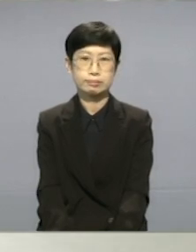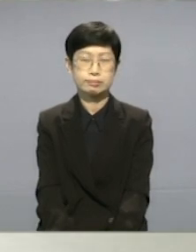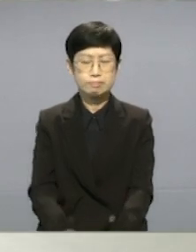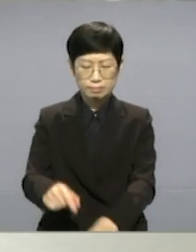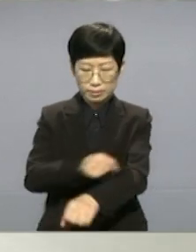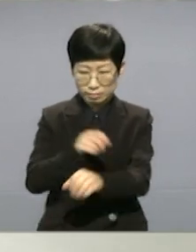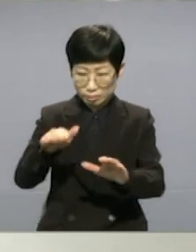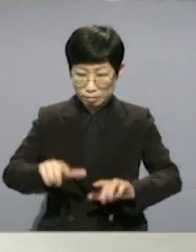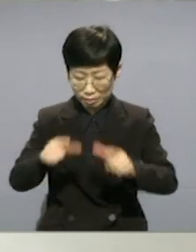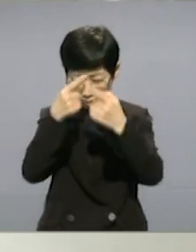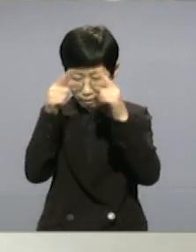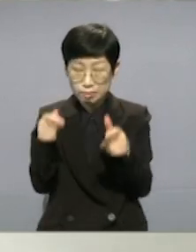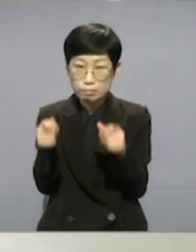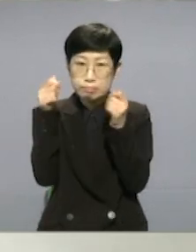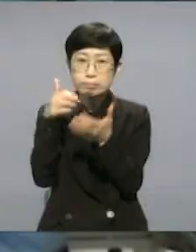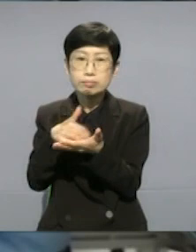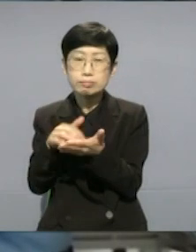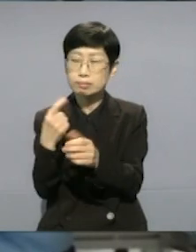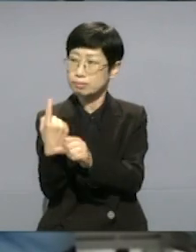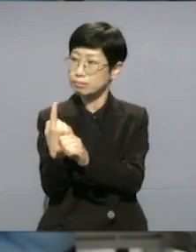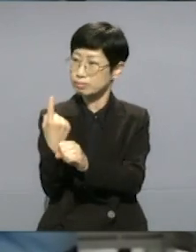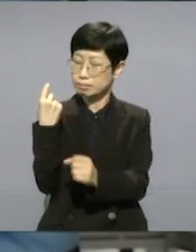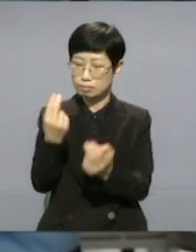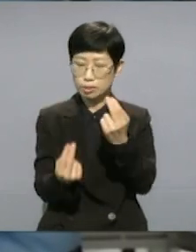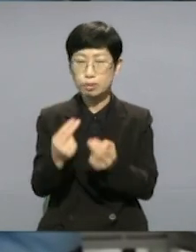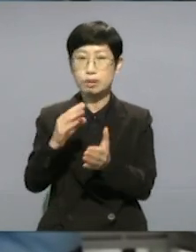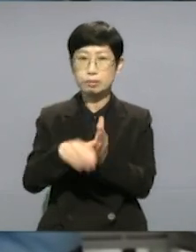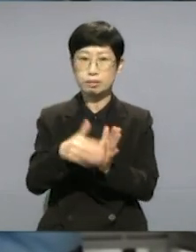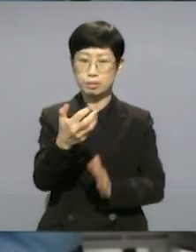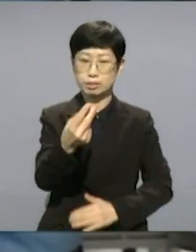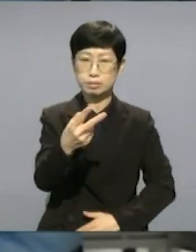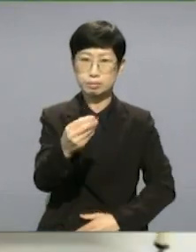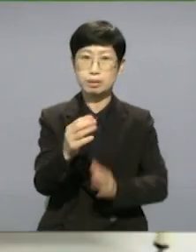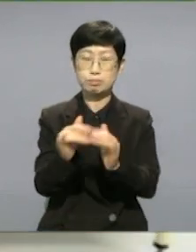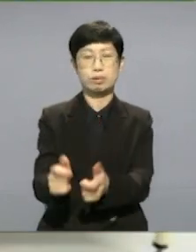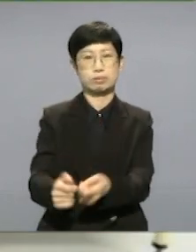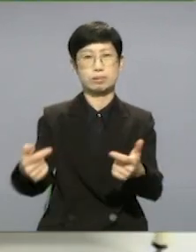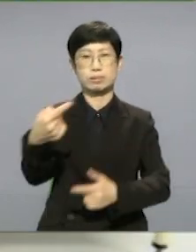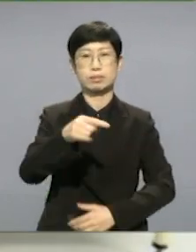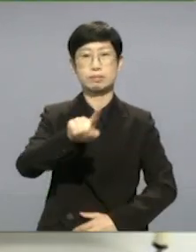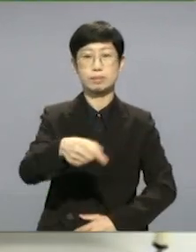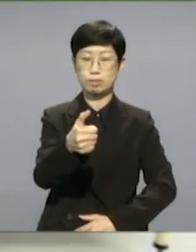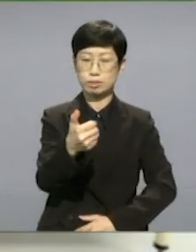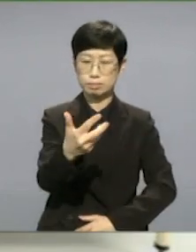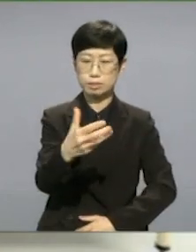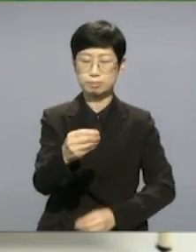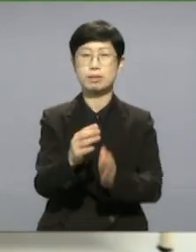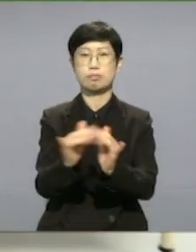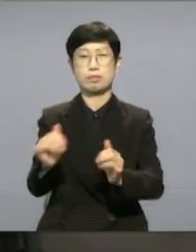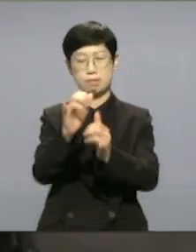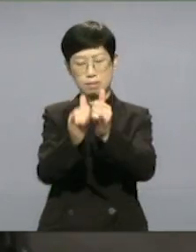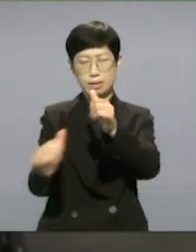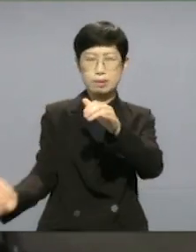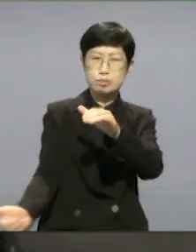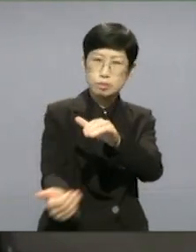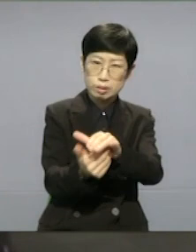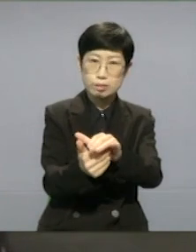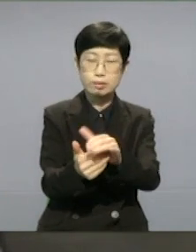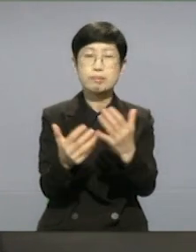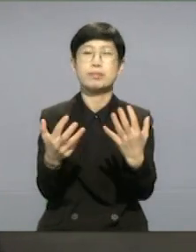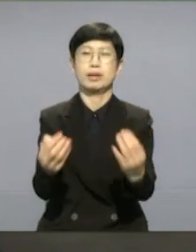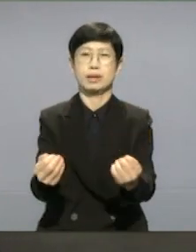특히 올해는 대학 졸업생 수가 전년 대비 82만 명이 증가한 1,158만 명으로 사상 최고치를